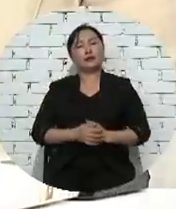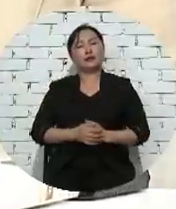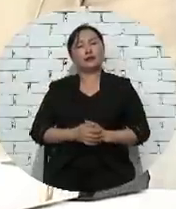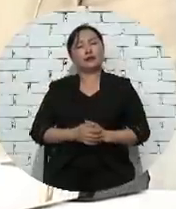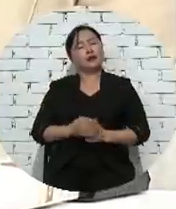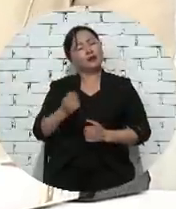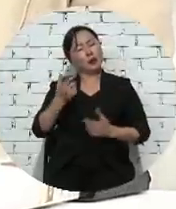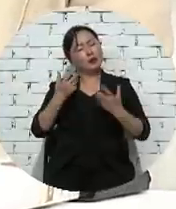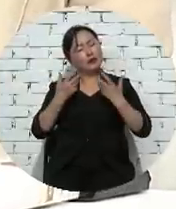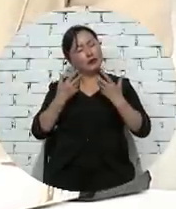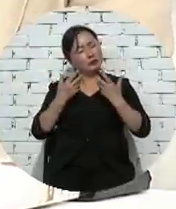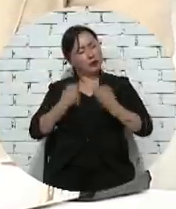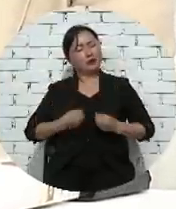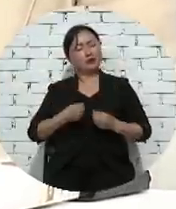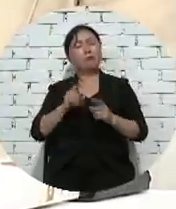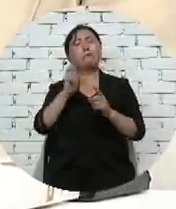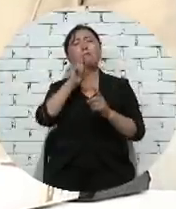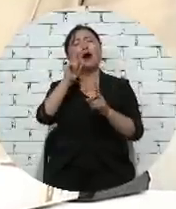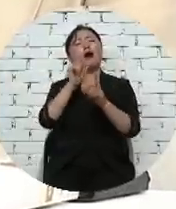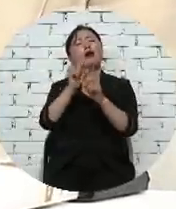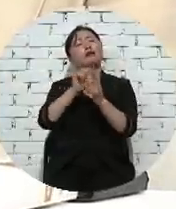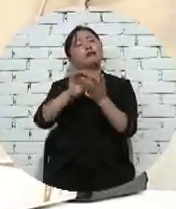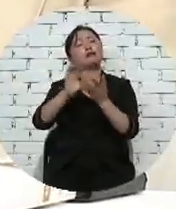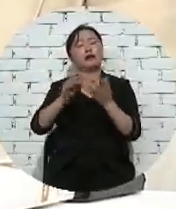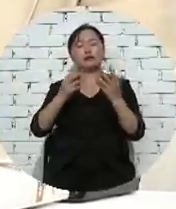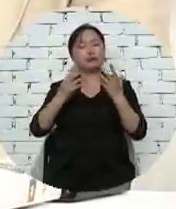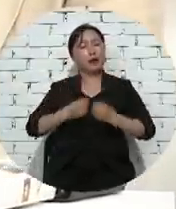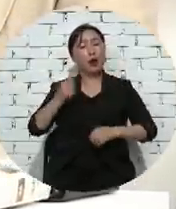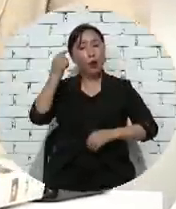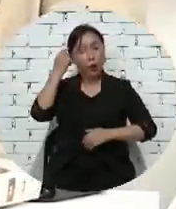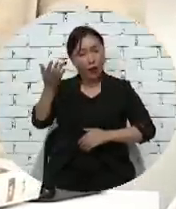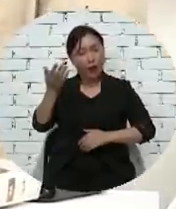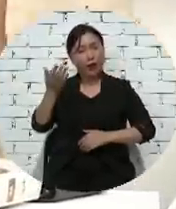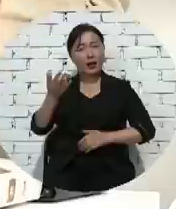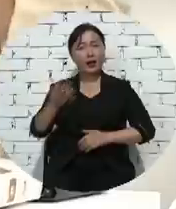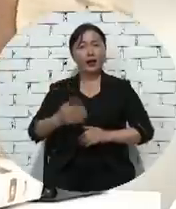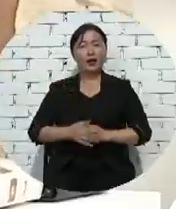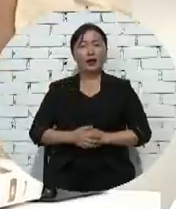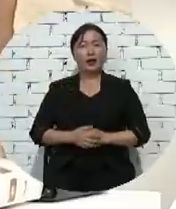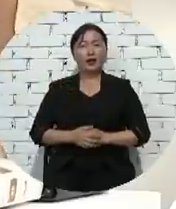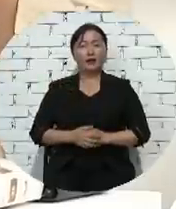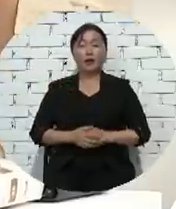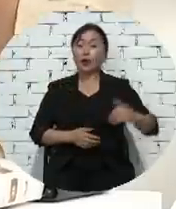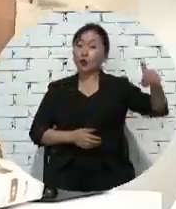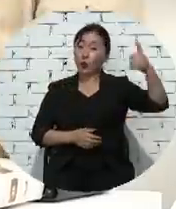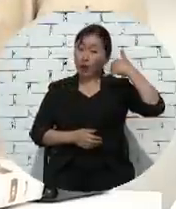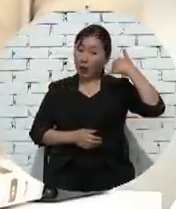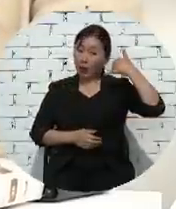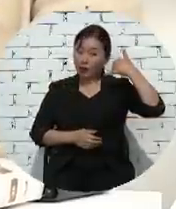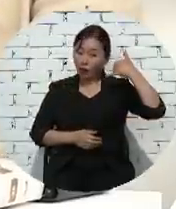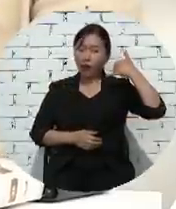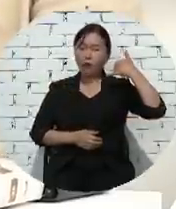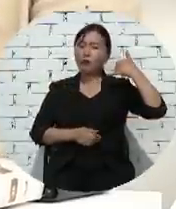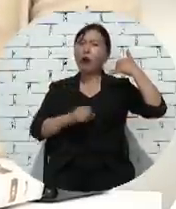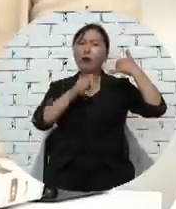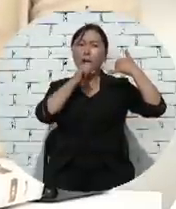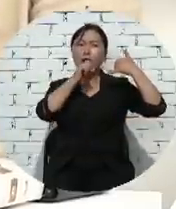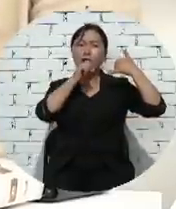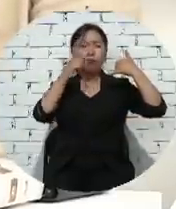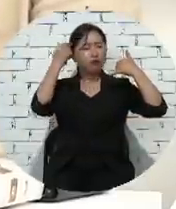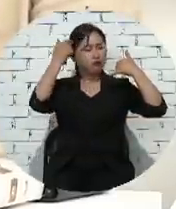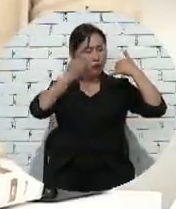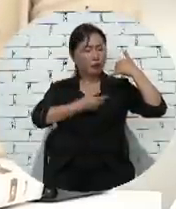굉장히 실망스러웠습니다. 정책이 왜 실망스러워? 왜 실망스럽냐 하면 아니 전화가 일자리를... 갑자기 와서 네. 뭐라고